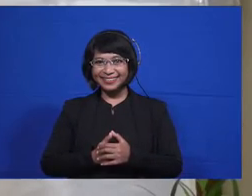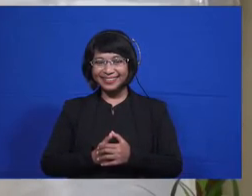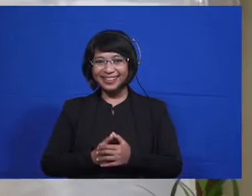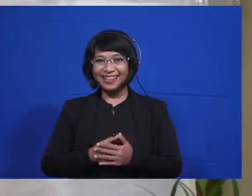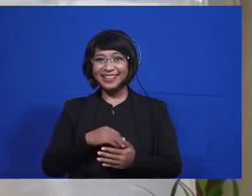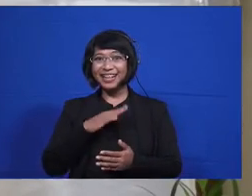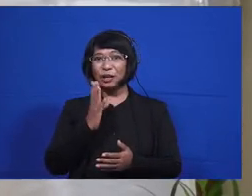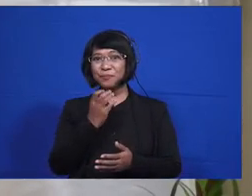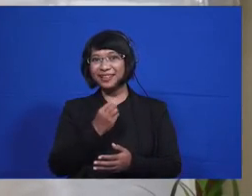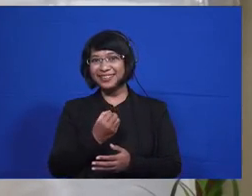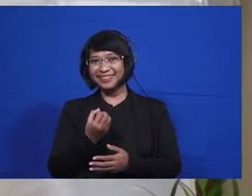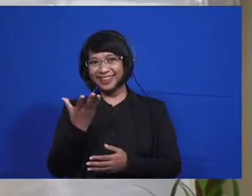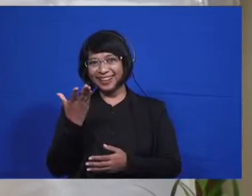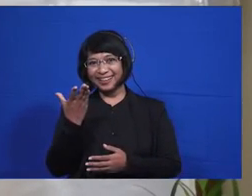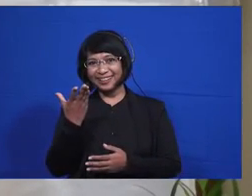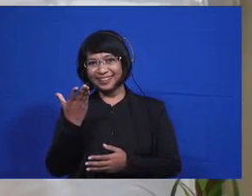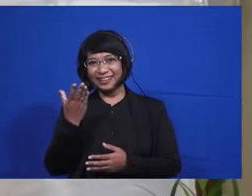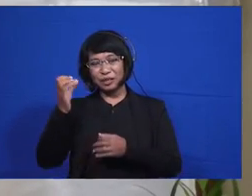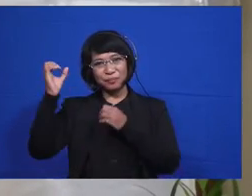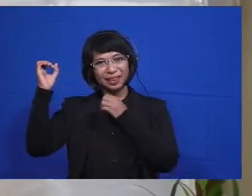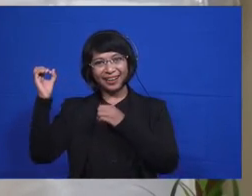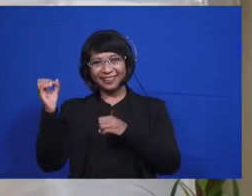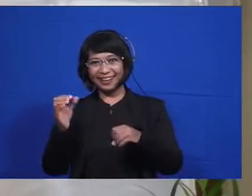Selamat siang, berkah dalam.